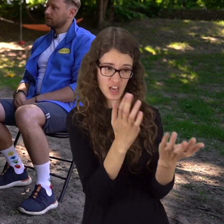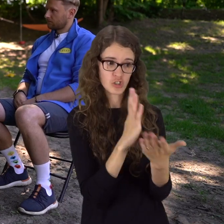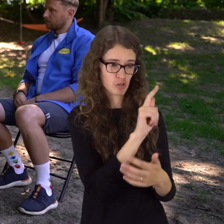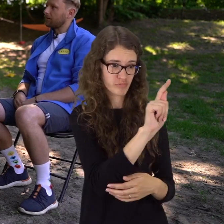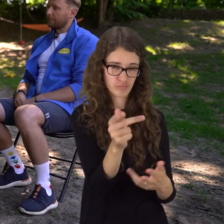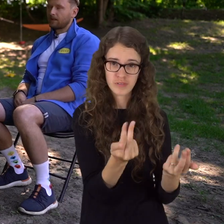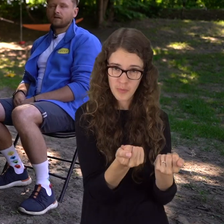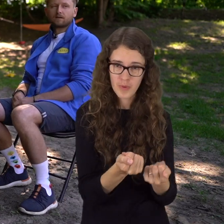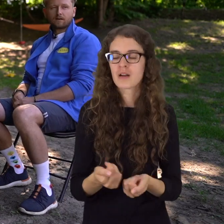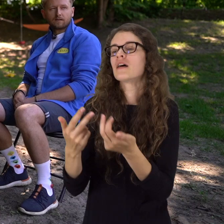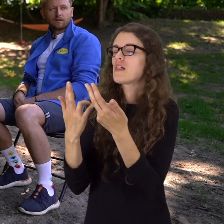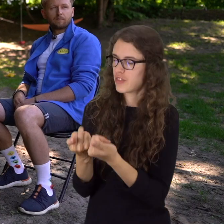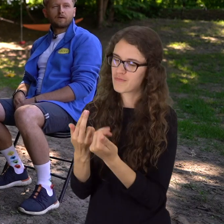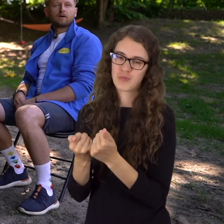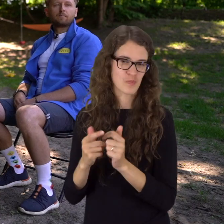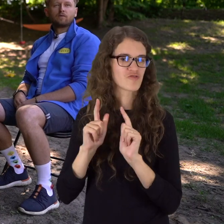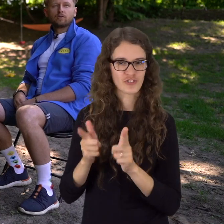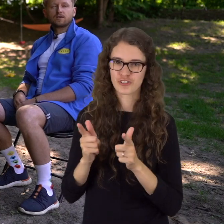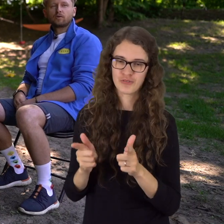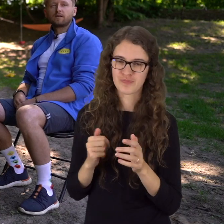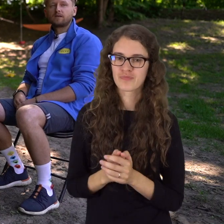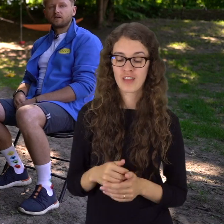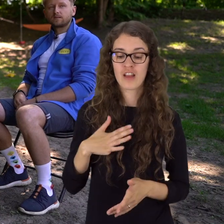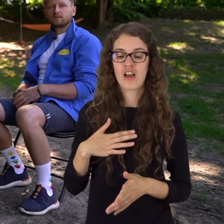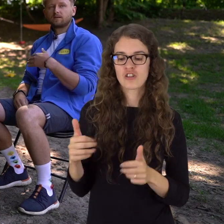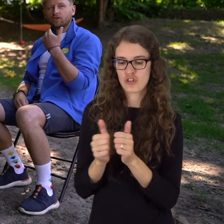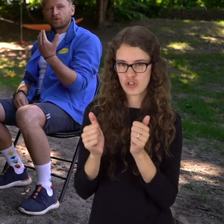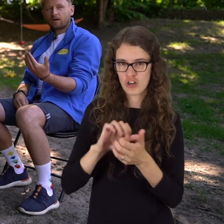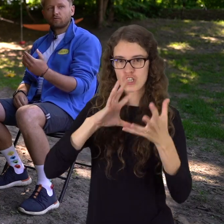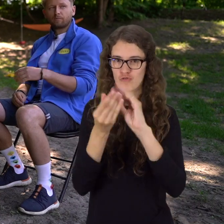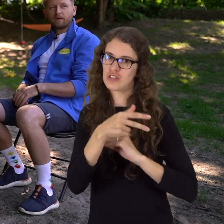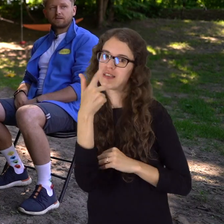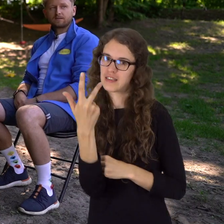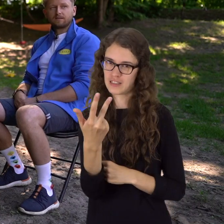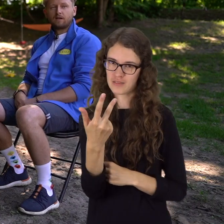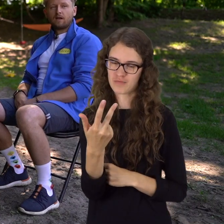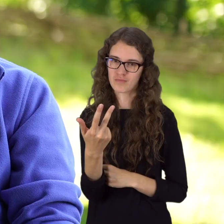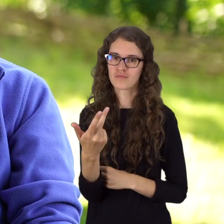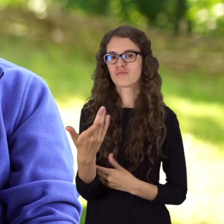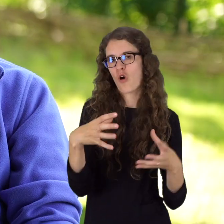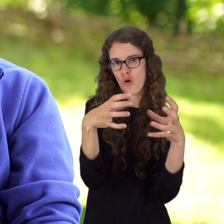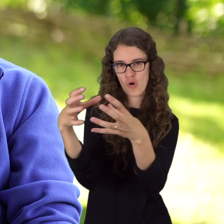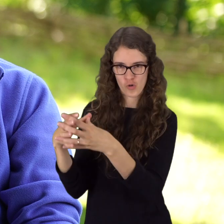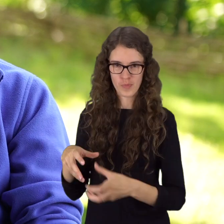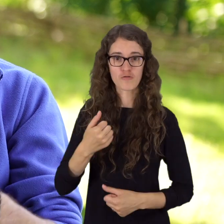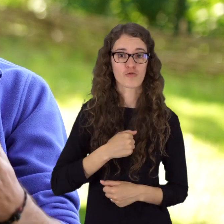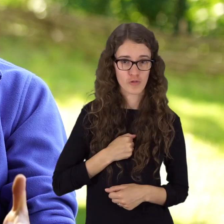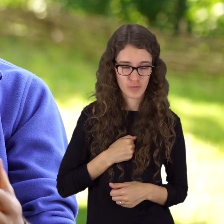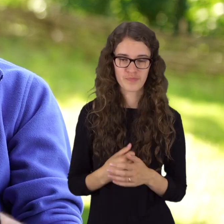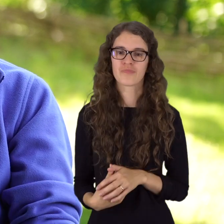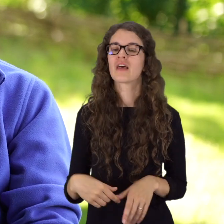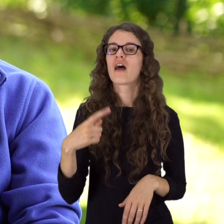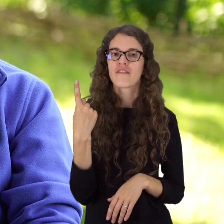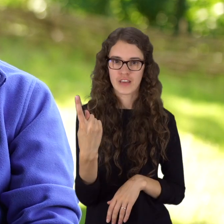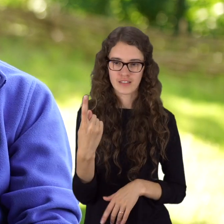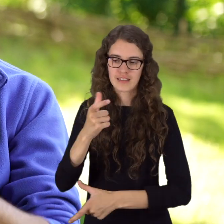tai gal galite papasakyti. Tai tikrai taip, Pavilniuose turime tris darželio grupes ir vieną prieš